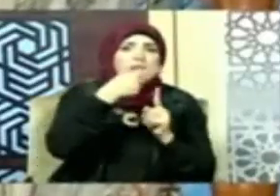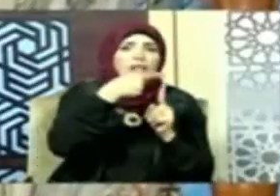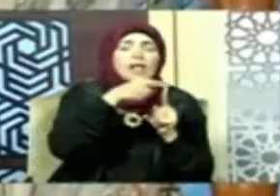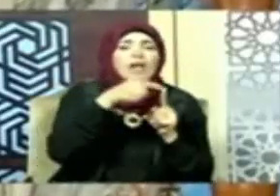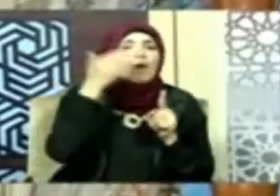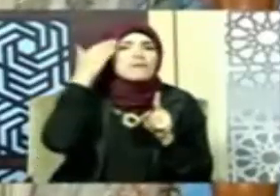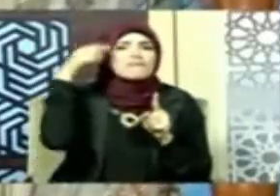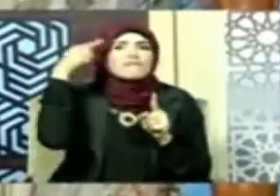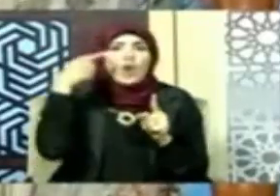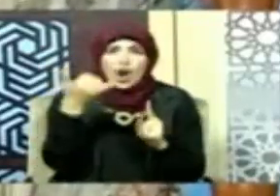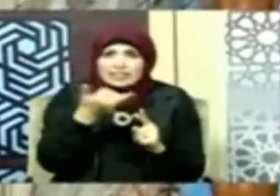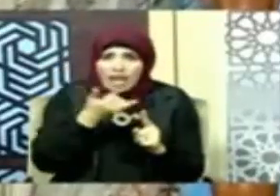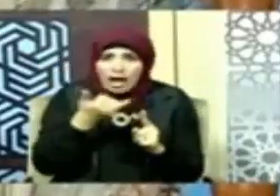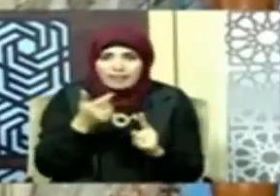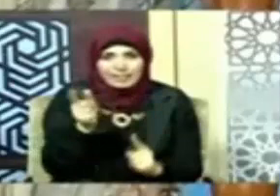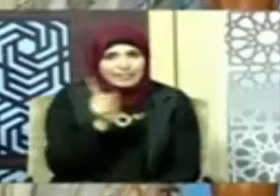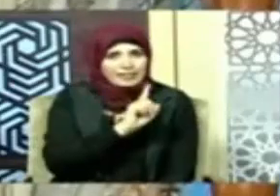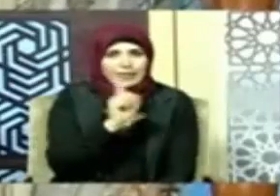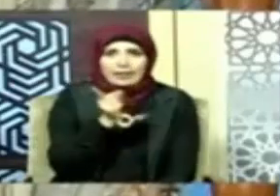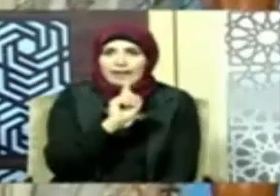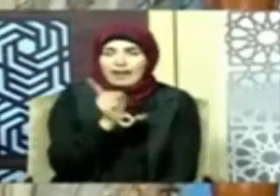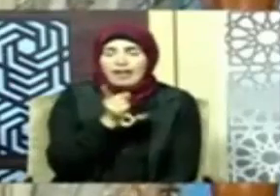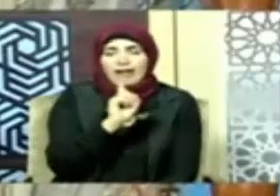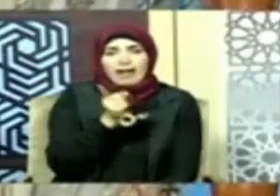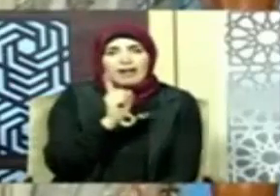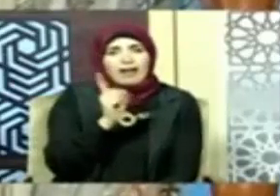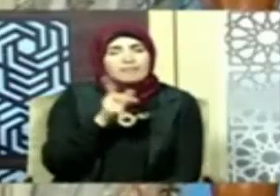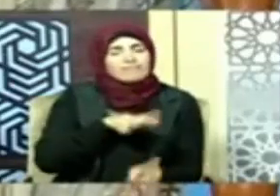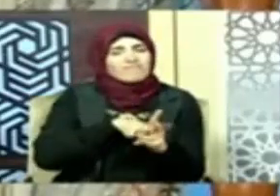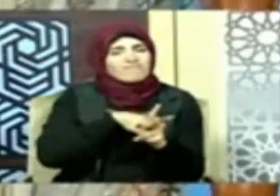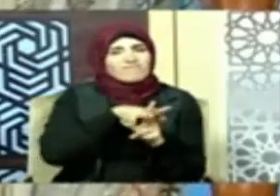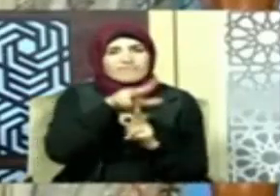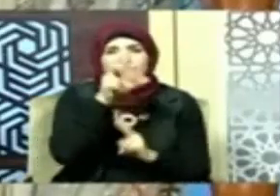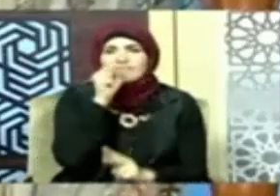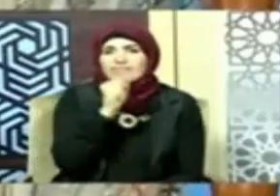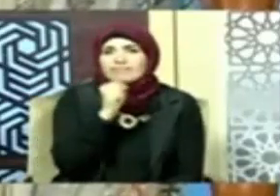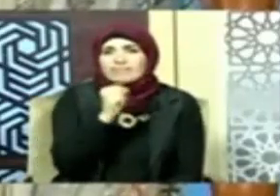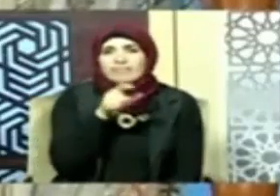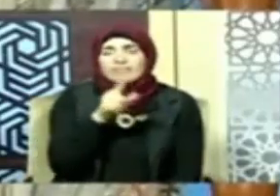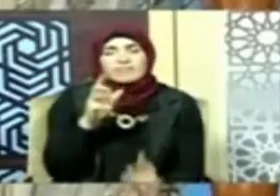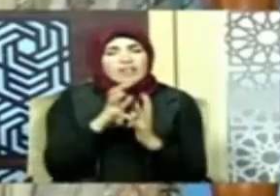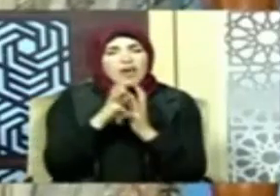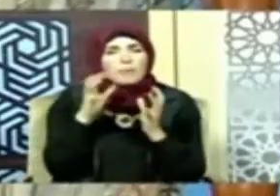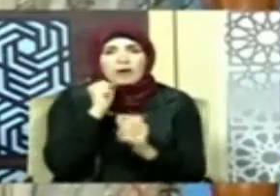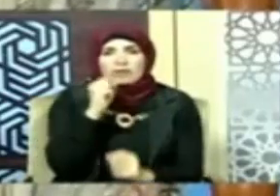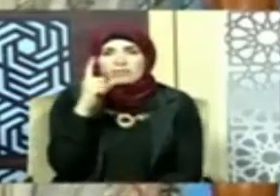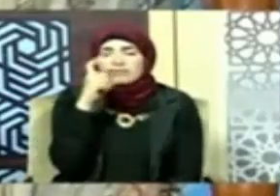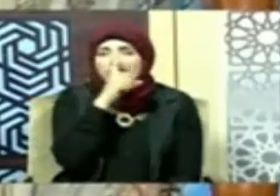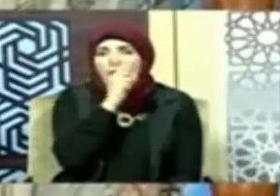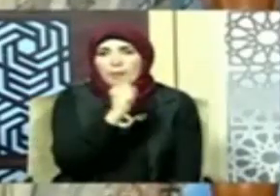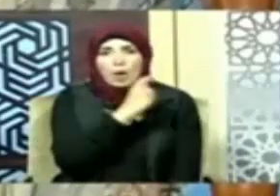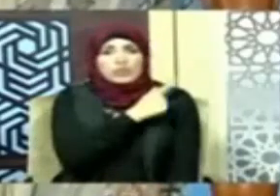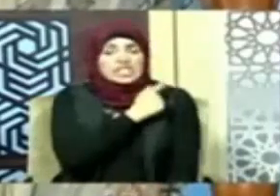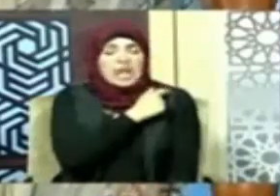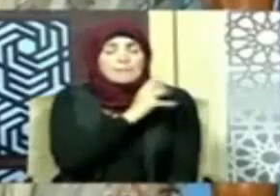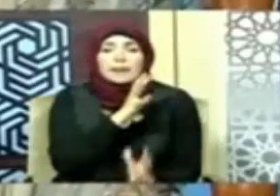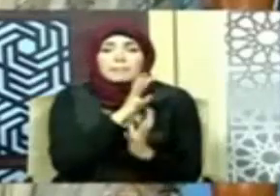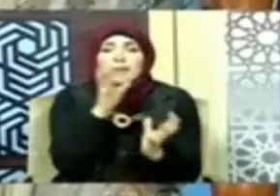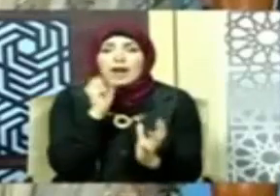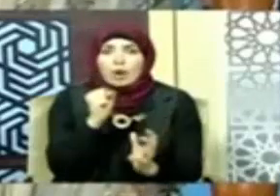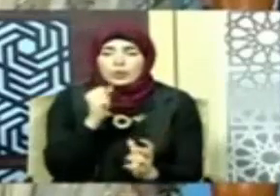وتحسبونه هينا وهو عند الله عظيم. إضافة